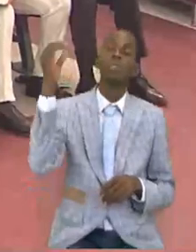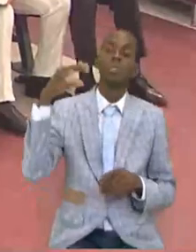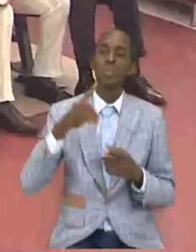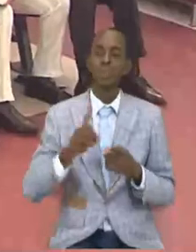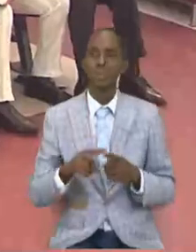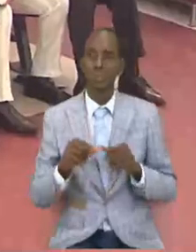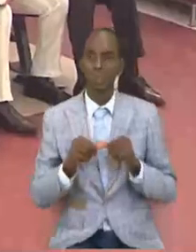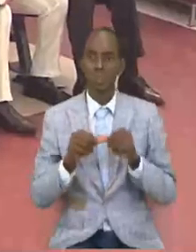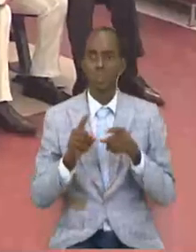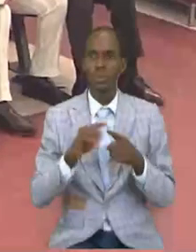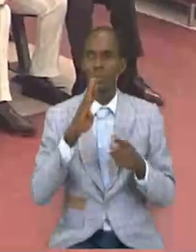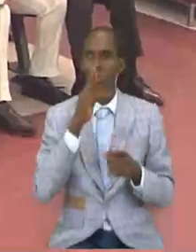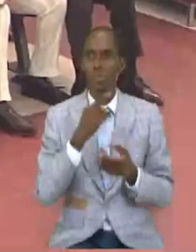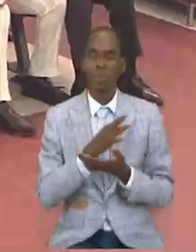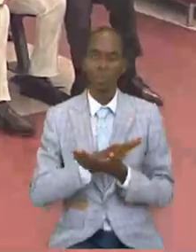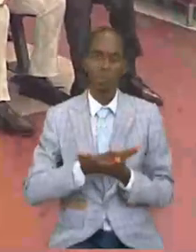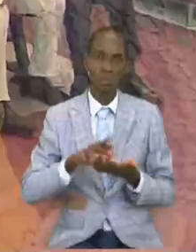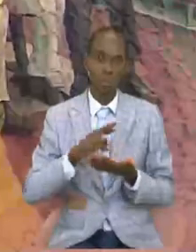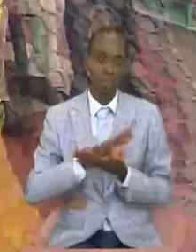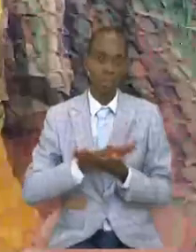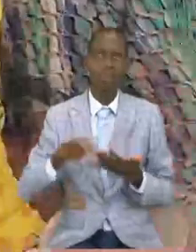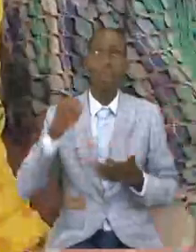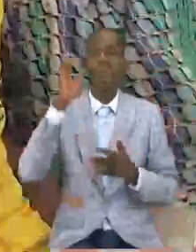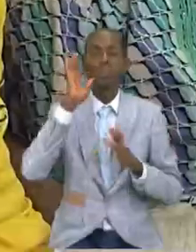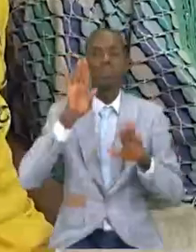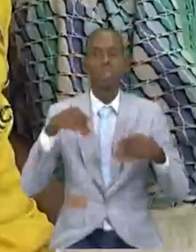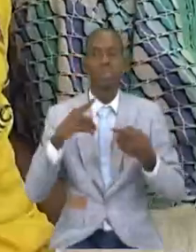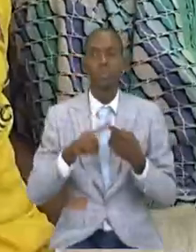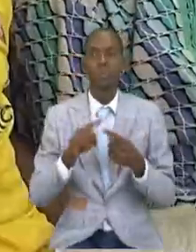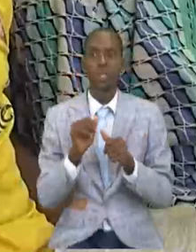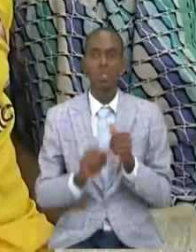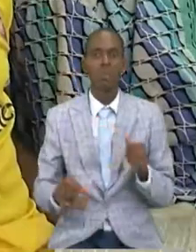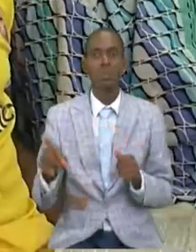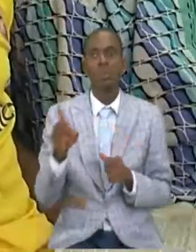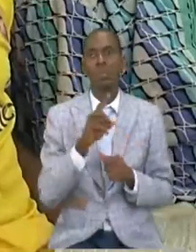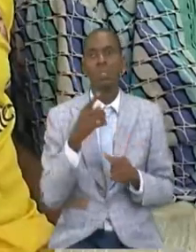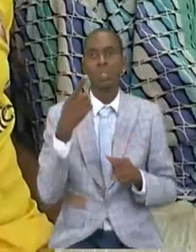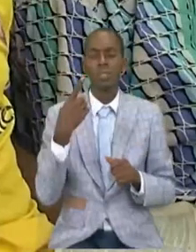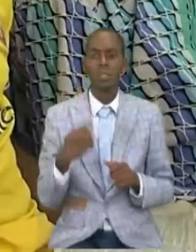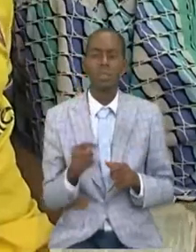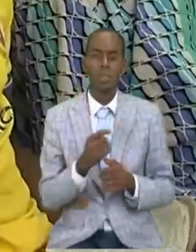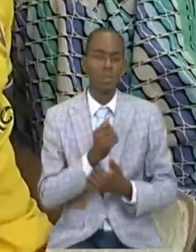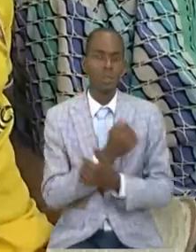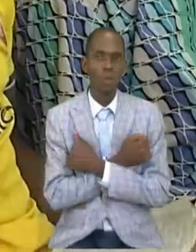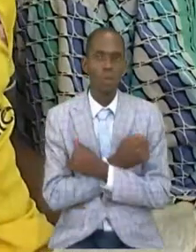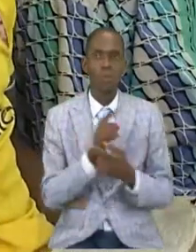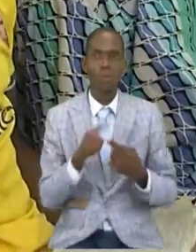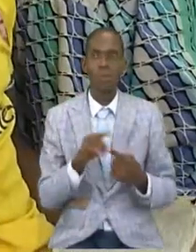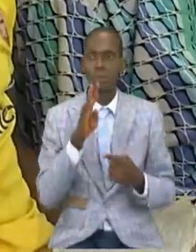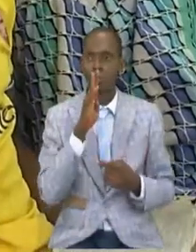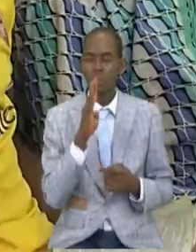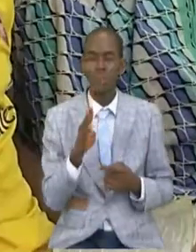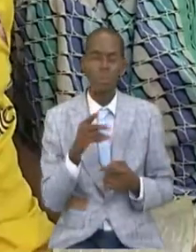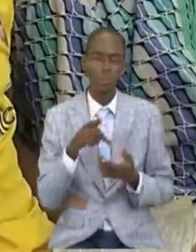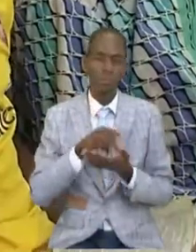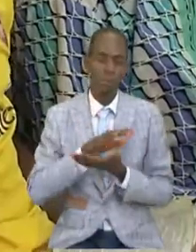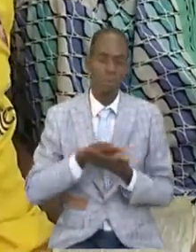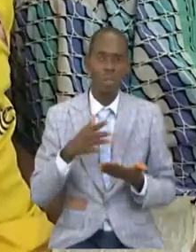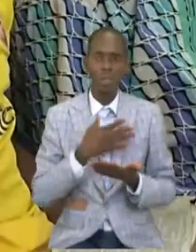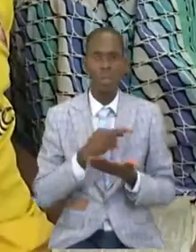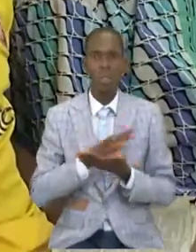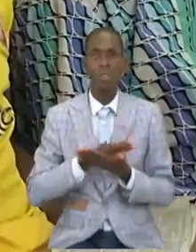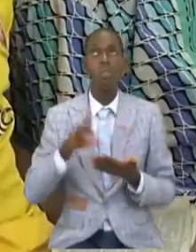La grâce pour demeurer juste, le Seigneur vous l'accordera. L'amour pour demeurer juste et pur, le